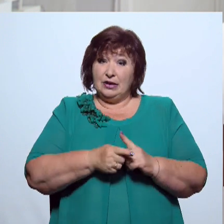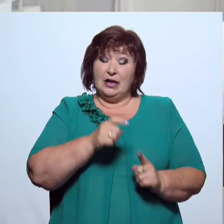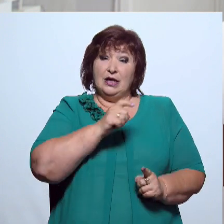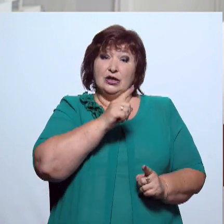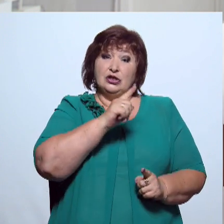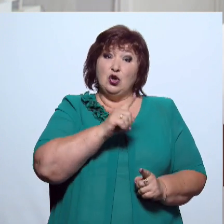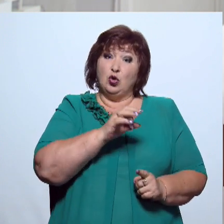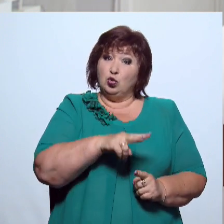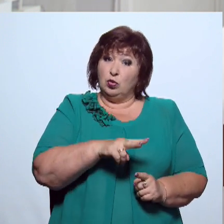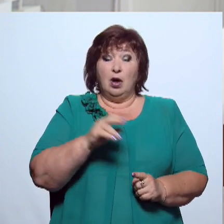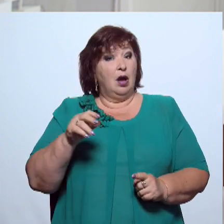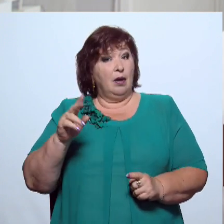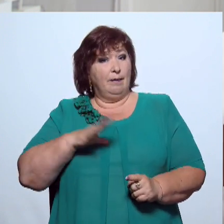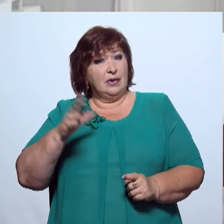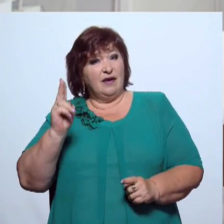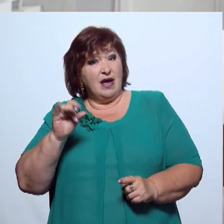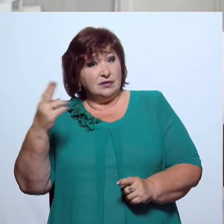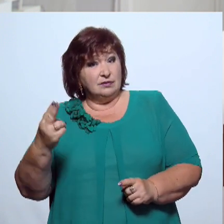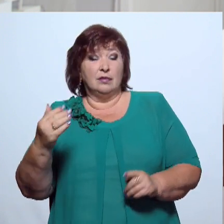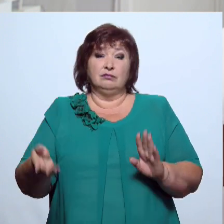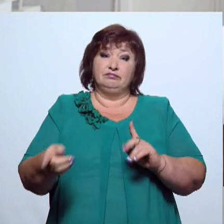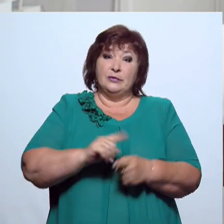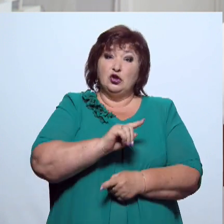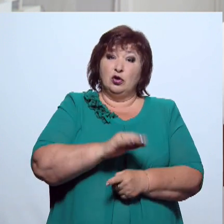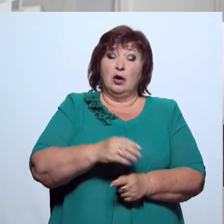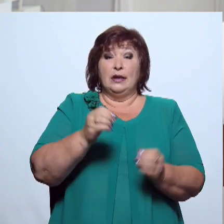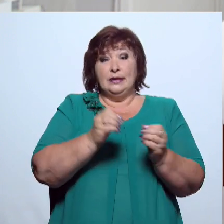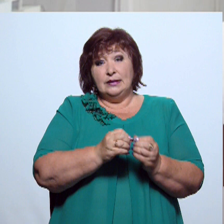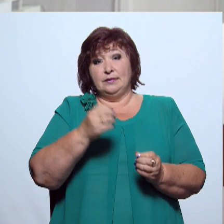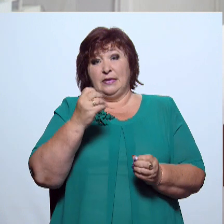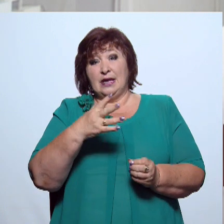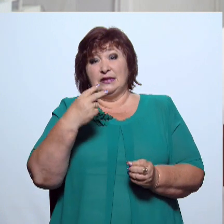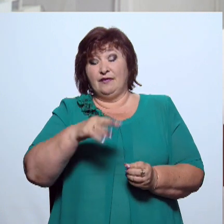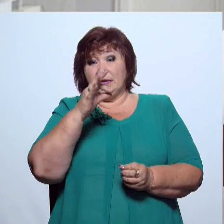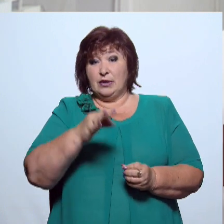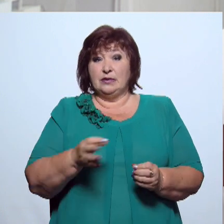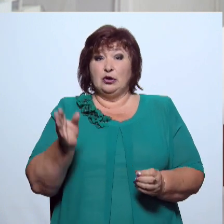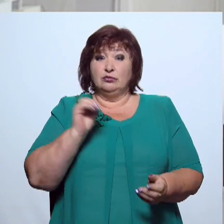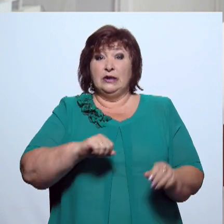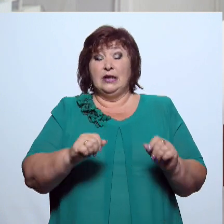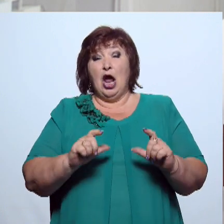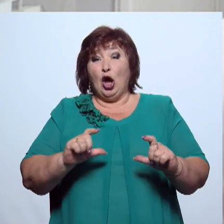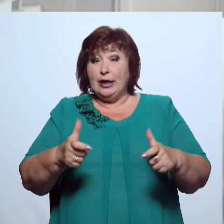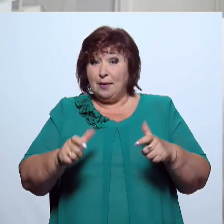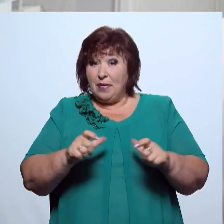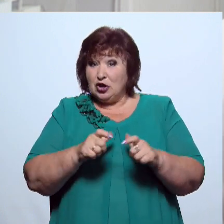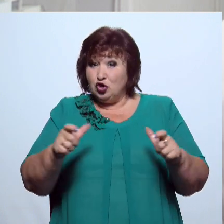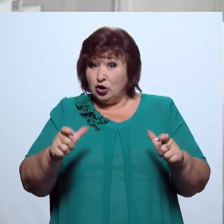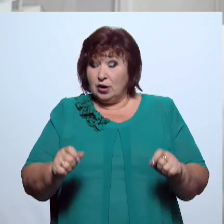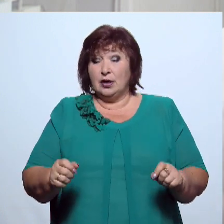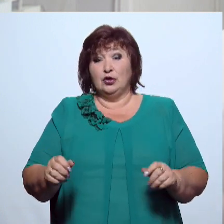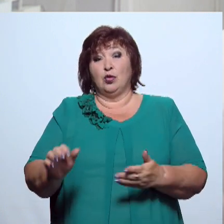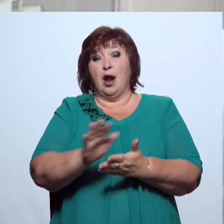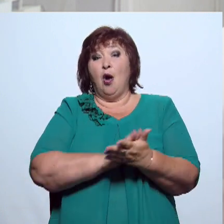золу в концентрации 10-15-20%. Затем мы это все сформировали в кирпичики, которые обработали в